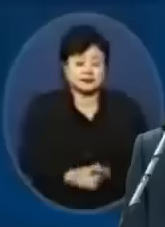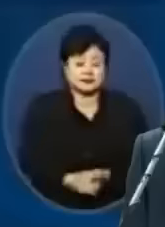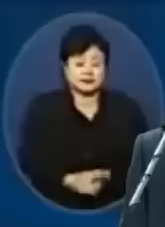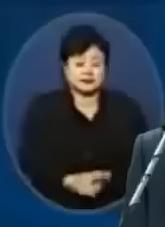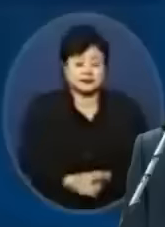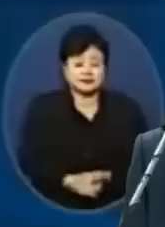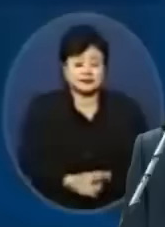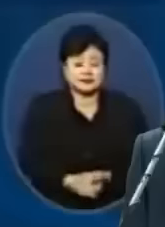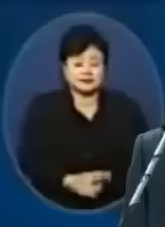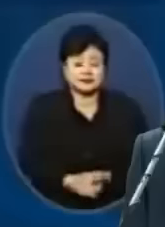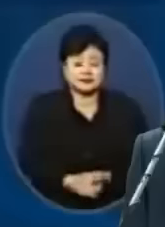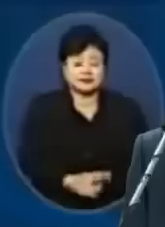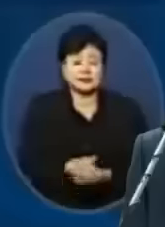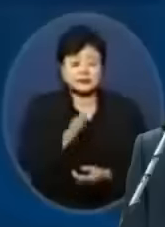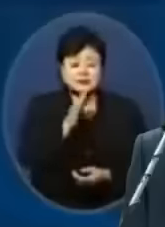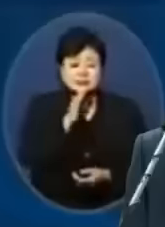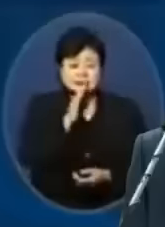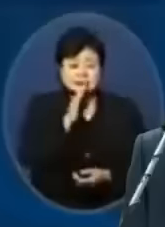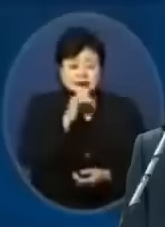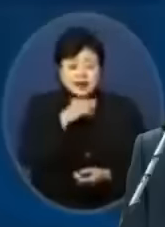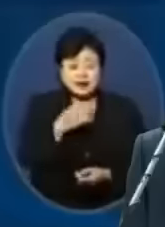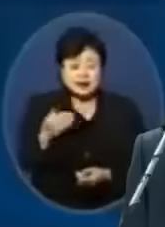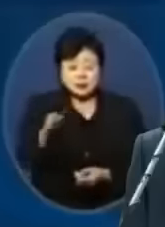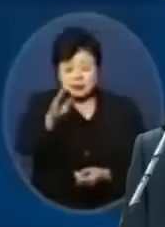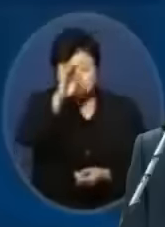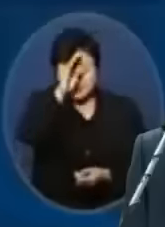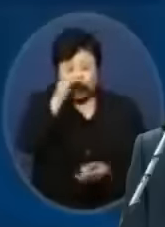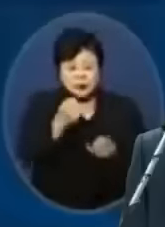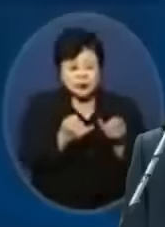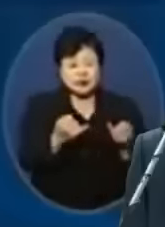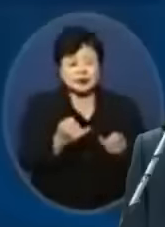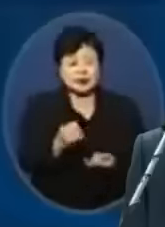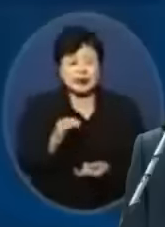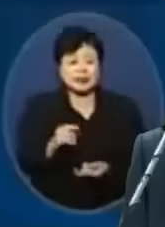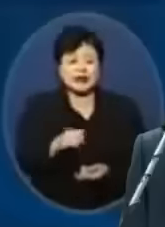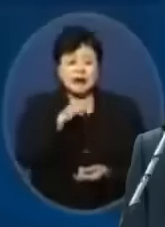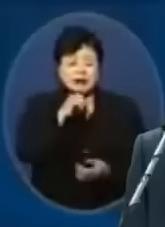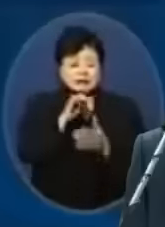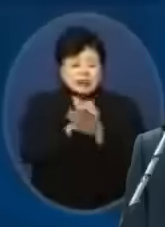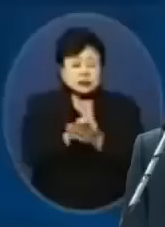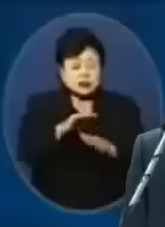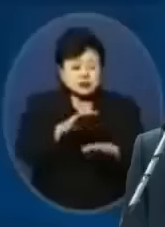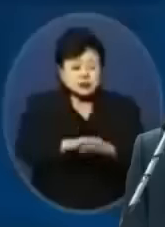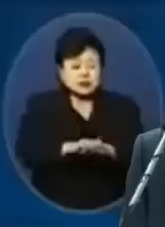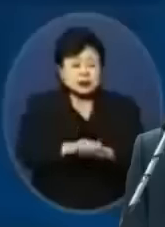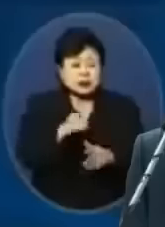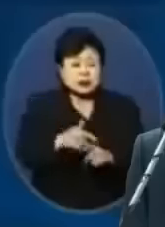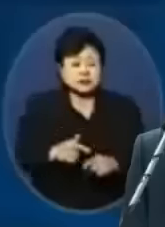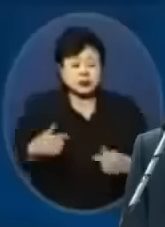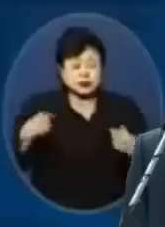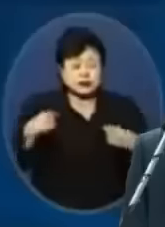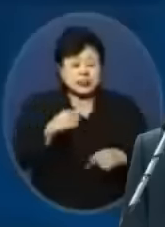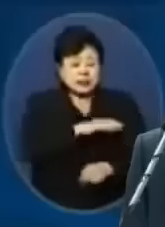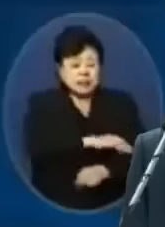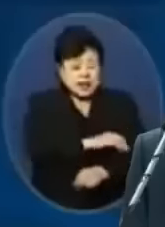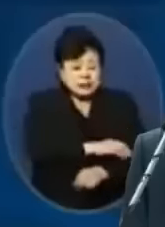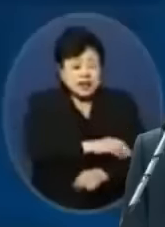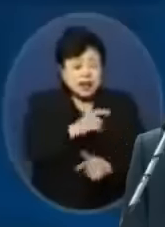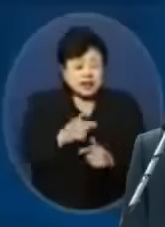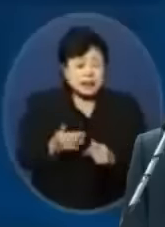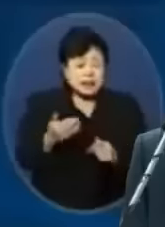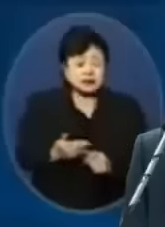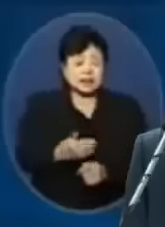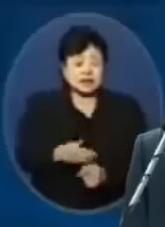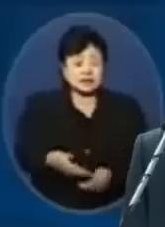있다. 실루증에 걸린 여인이나 방글라데시 거제의 기도하는 손이든 예수님의 옷자락에